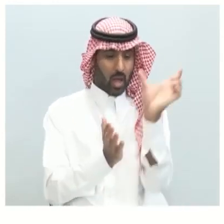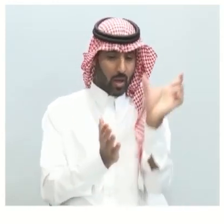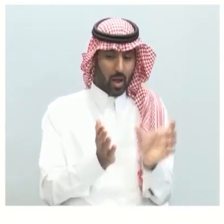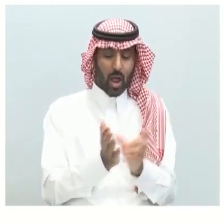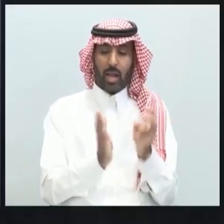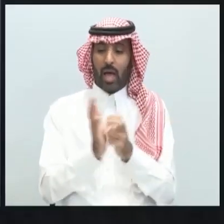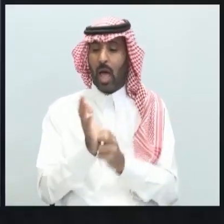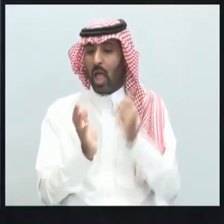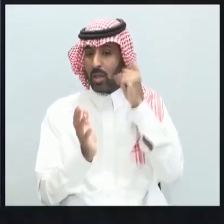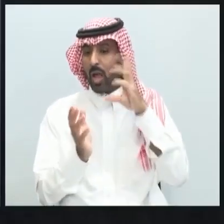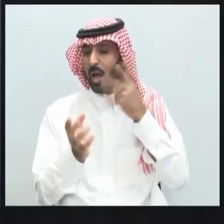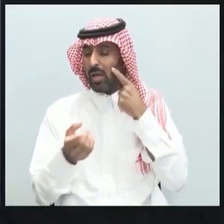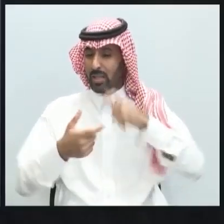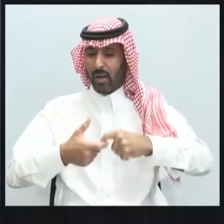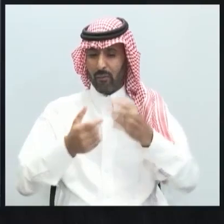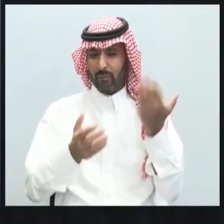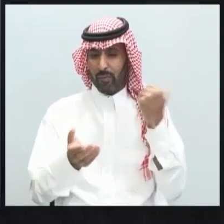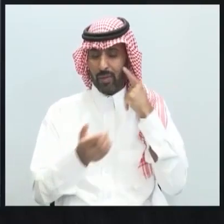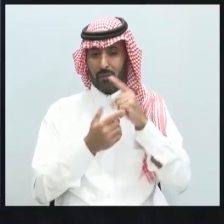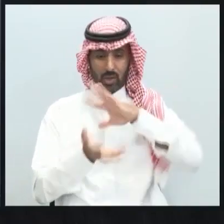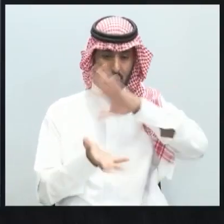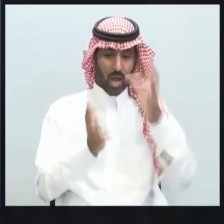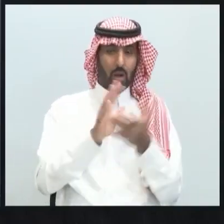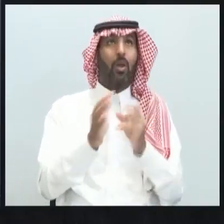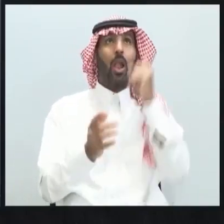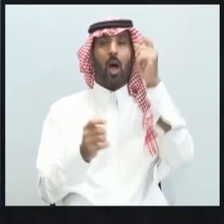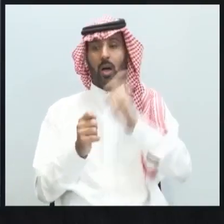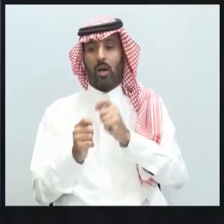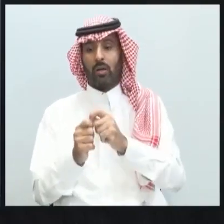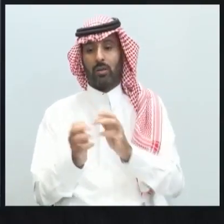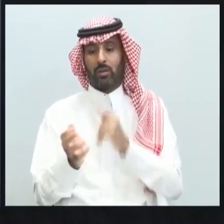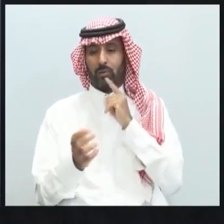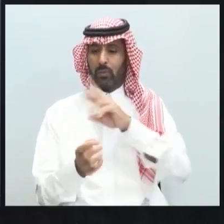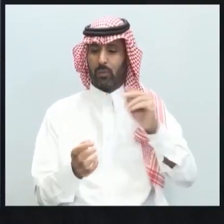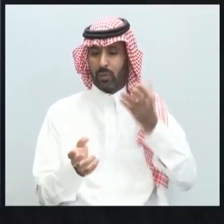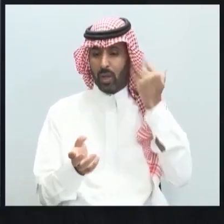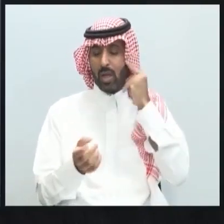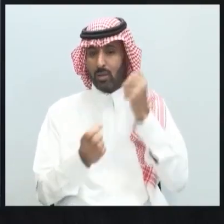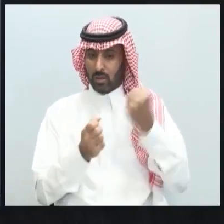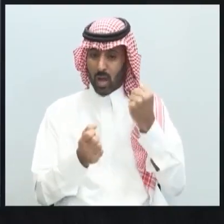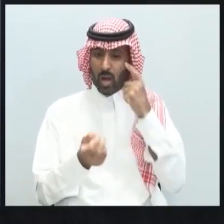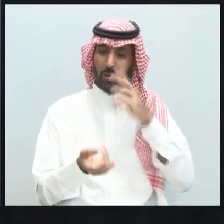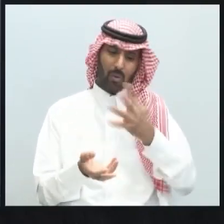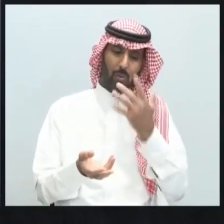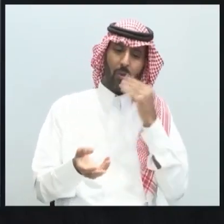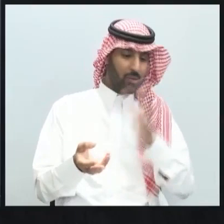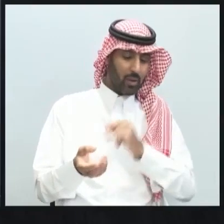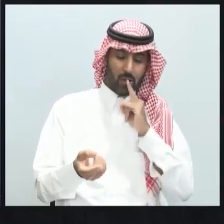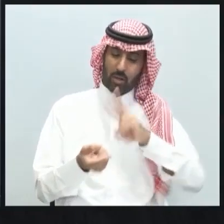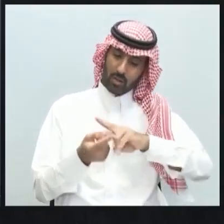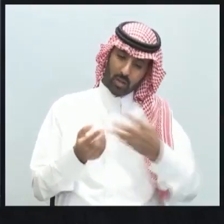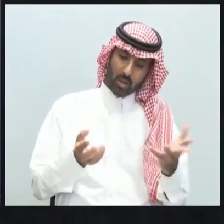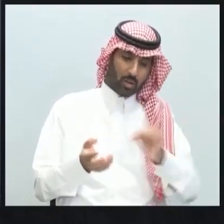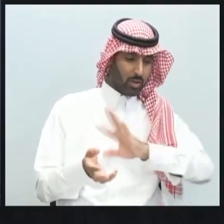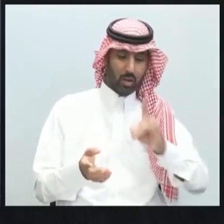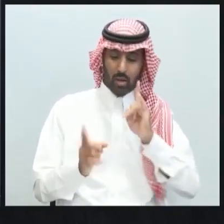القانون العلمي وهو يصف علاقه موجوده في الكون خلقها الله سبحانه وتعالى مثالا على ذلك الطاقه لا تستحدث من العدم ولا تنعدم ولكن